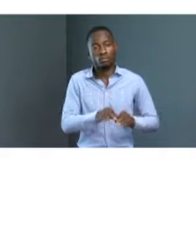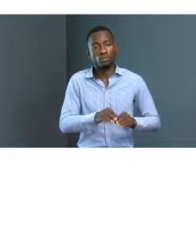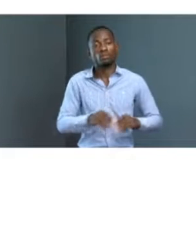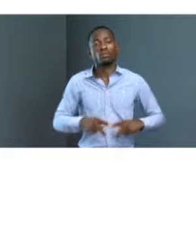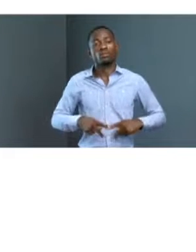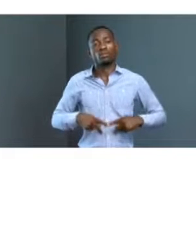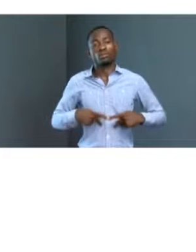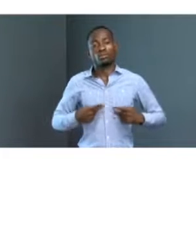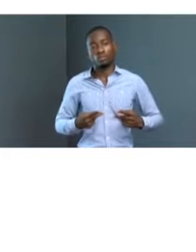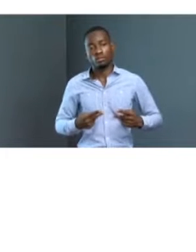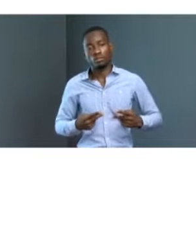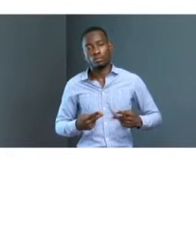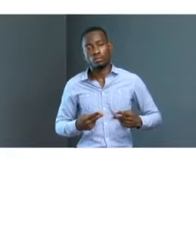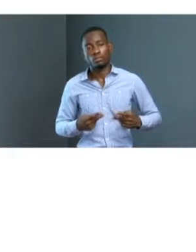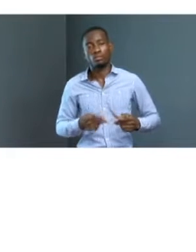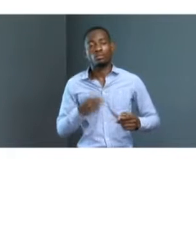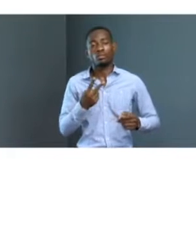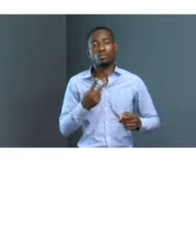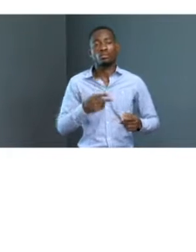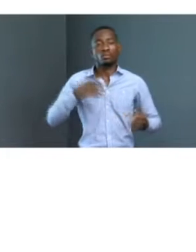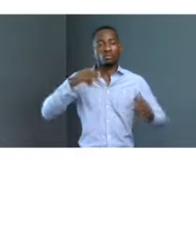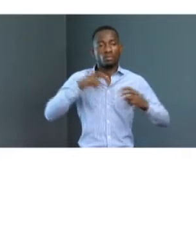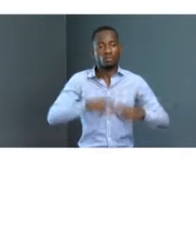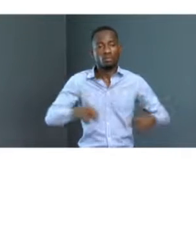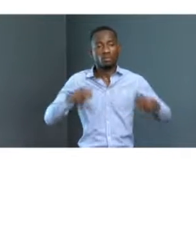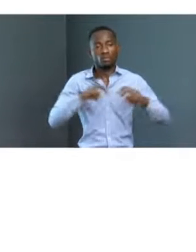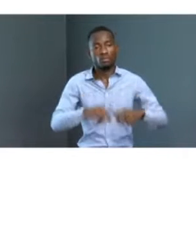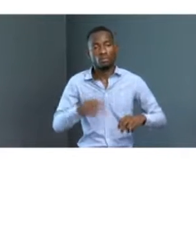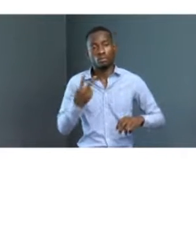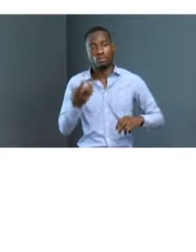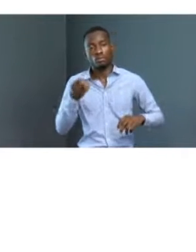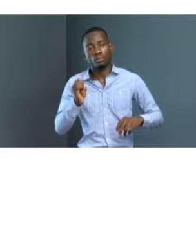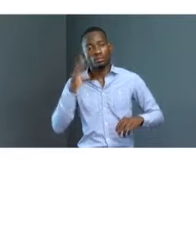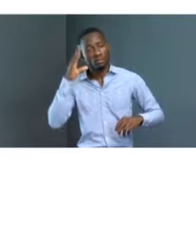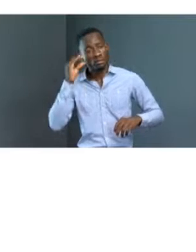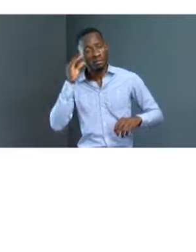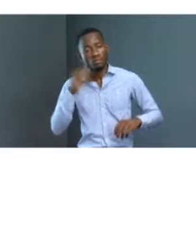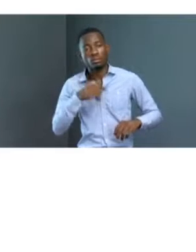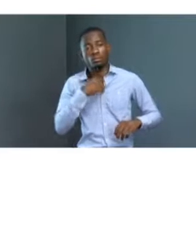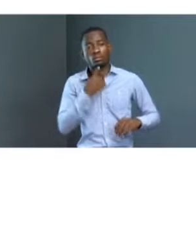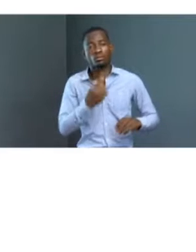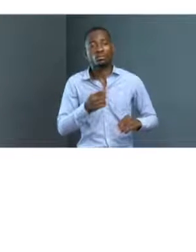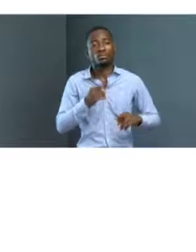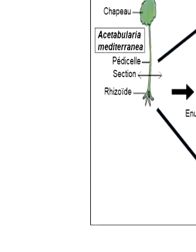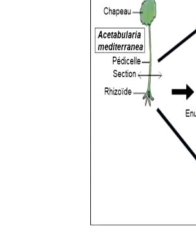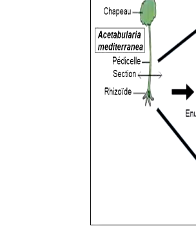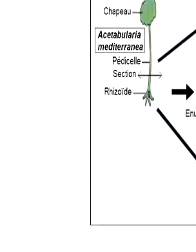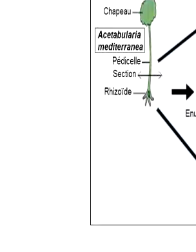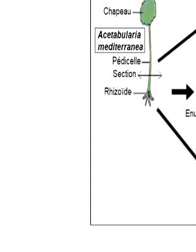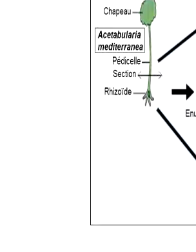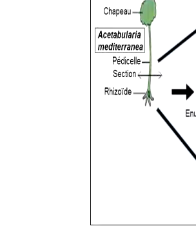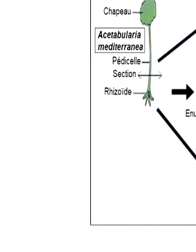l'acétabularia. La deuxième consigne nous dit d'analyser la deuxième expérience et d'en déduire le rôle du noyau.